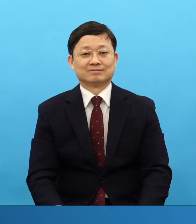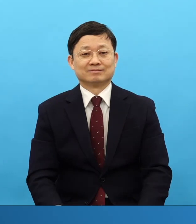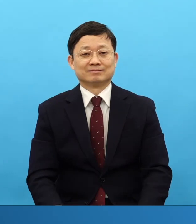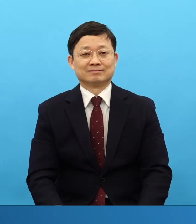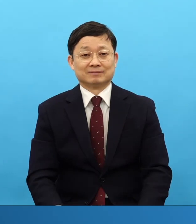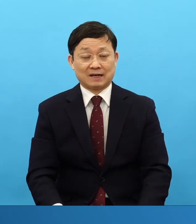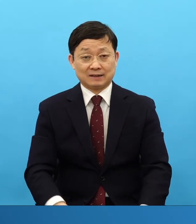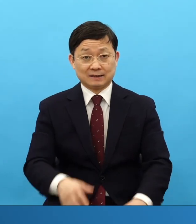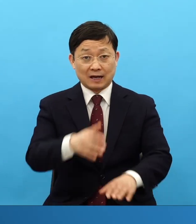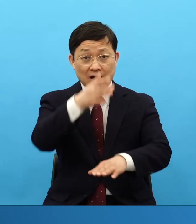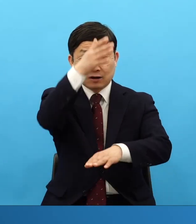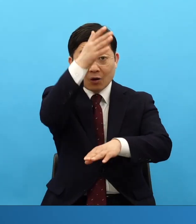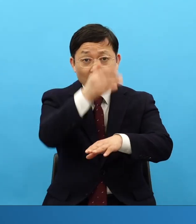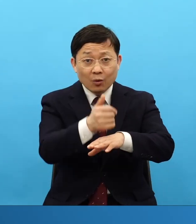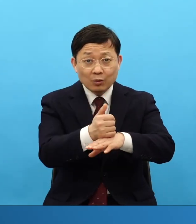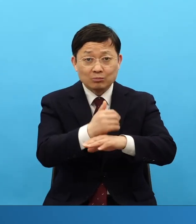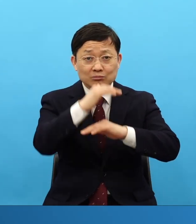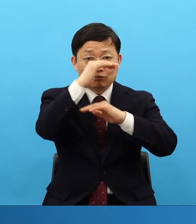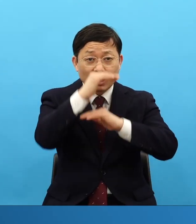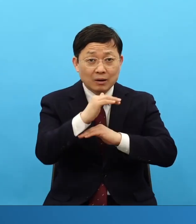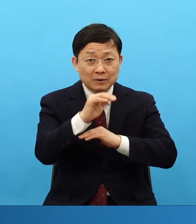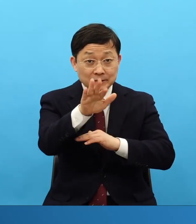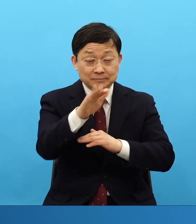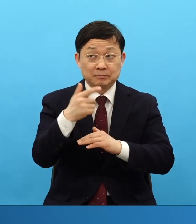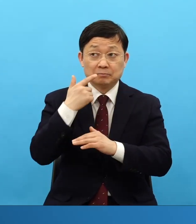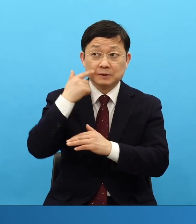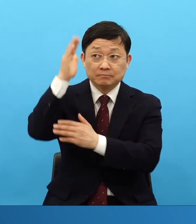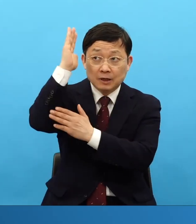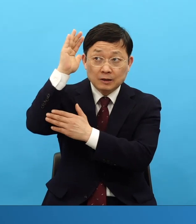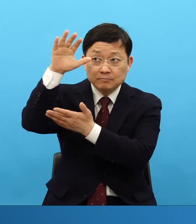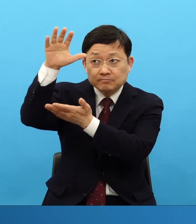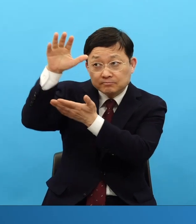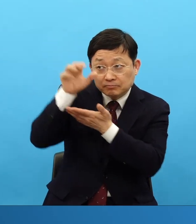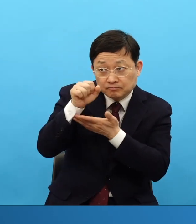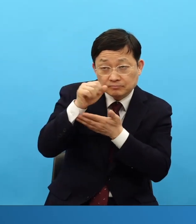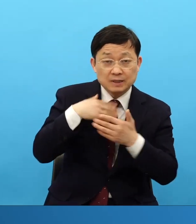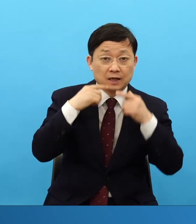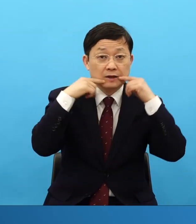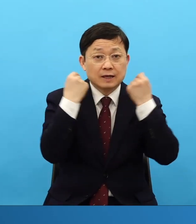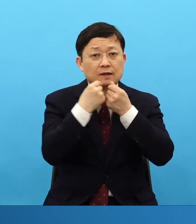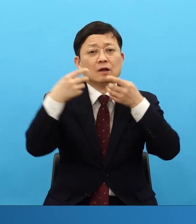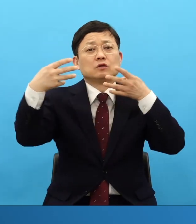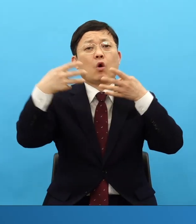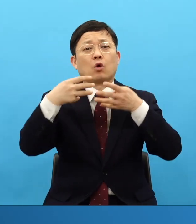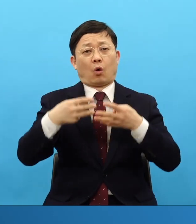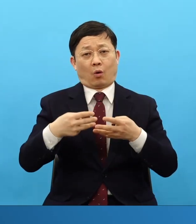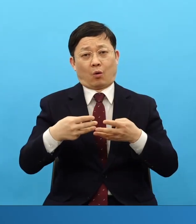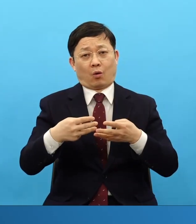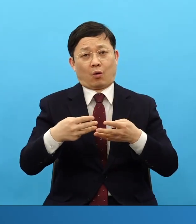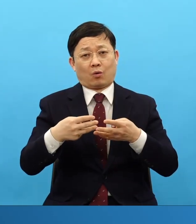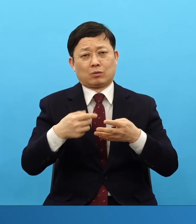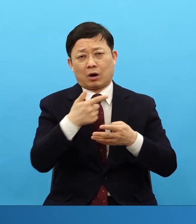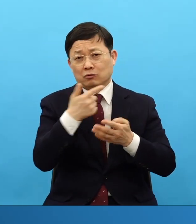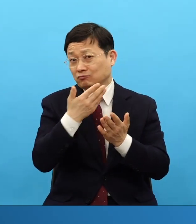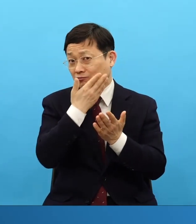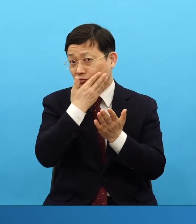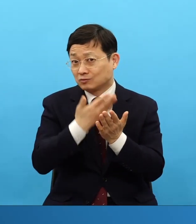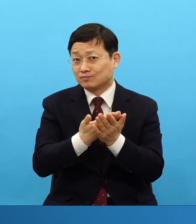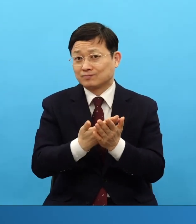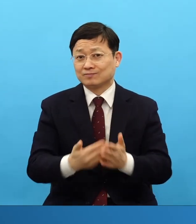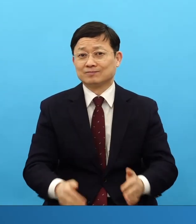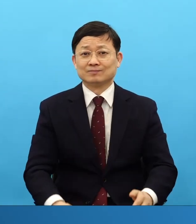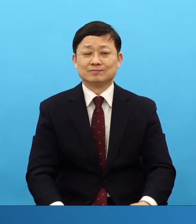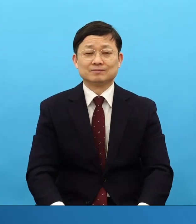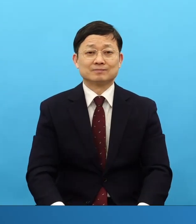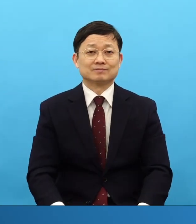메시지를 적용시키는 겁니다. And in conclusion, the message, the grace you receive, you must be able to apply it. 이게 굉장히 중요해요. This is